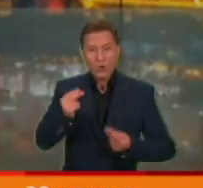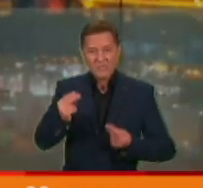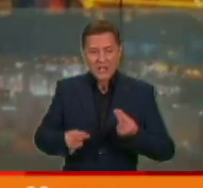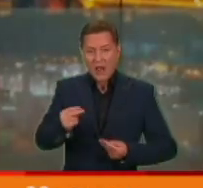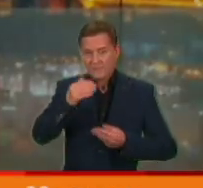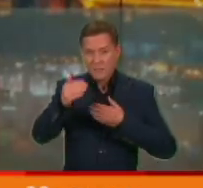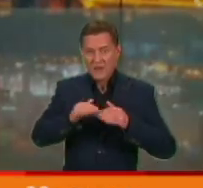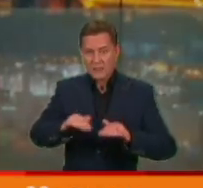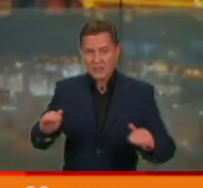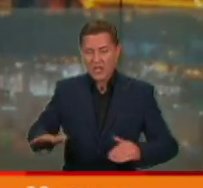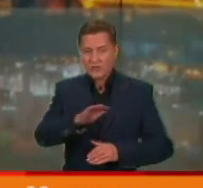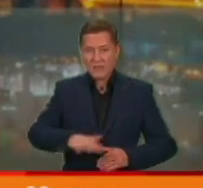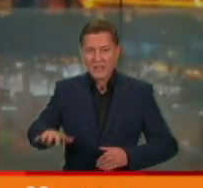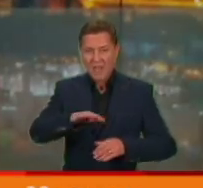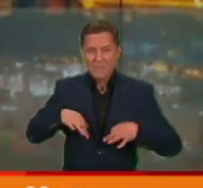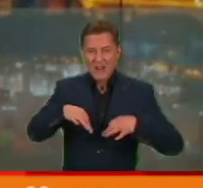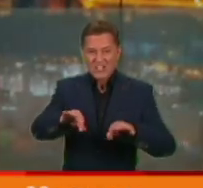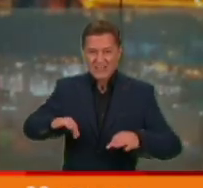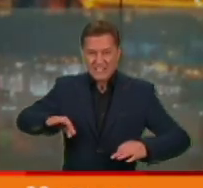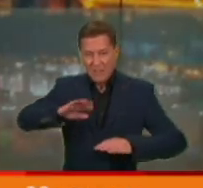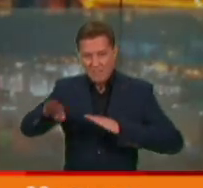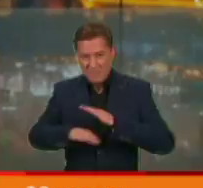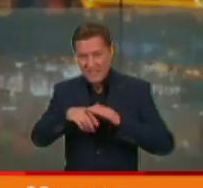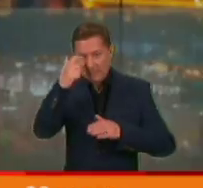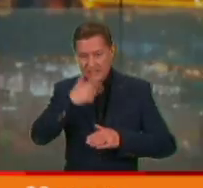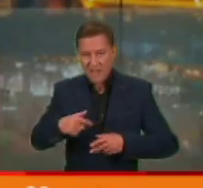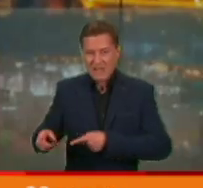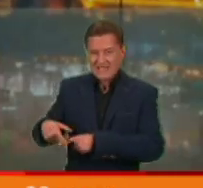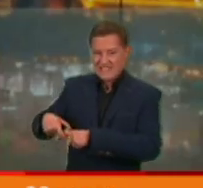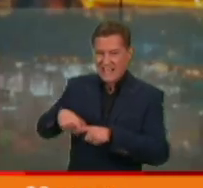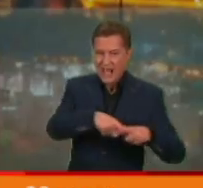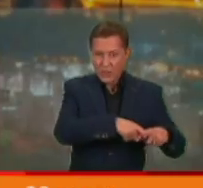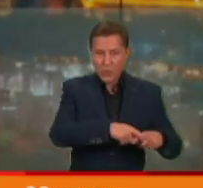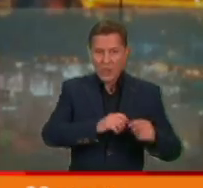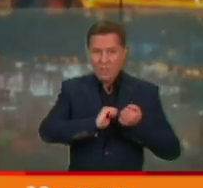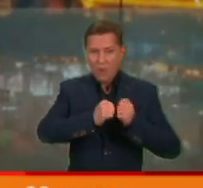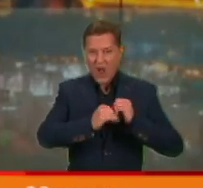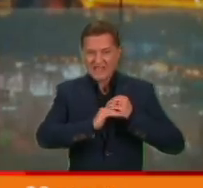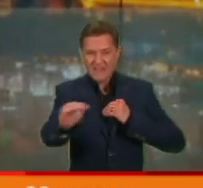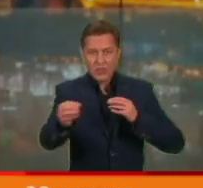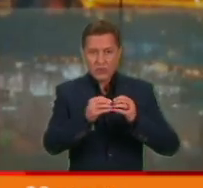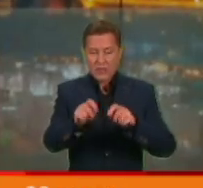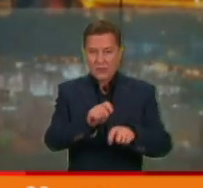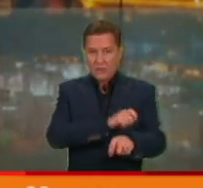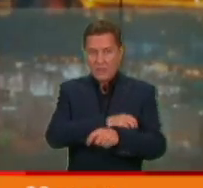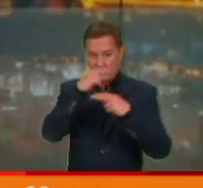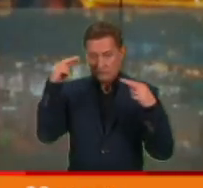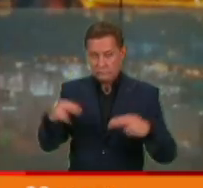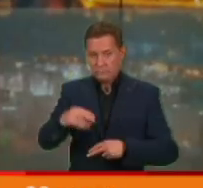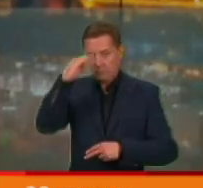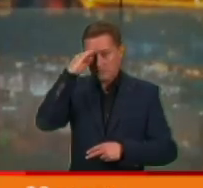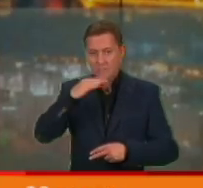дитячого майданчика. Машина підім'яла дитину під себе і протягнула по асфальту з десяток метрів. І все це сталося просто на